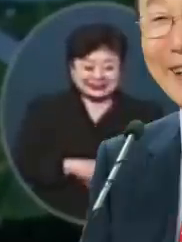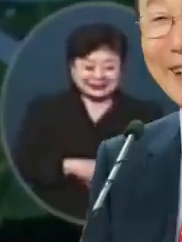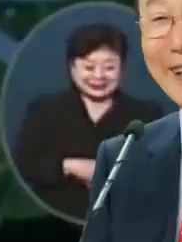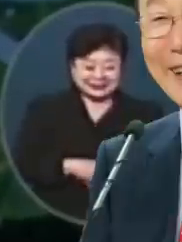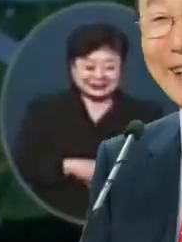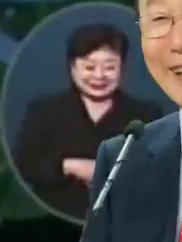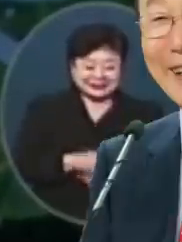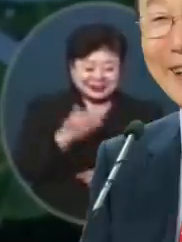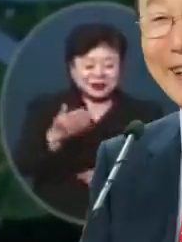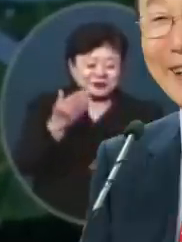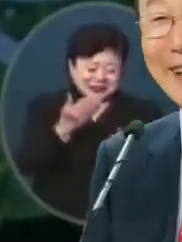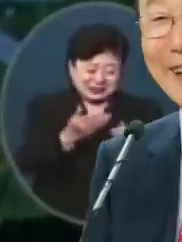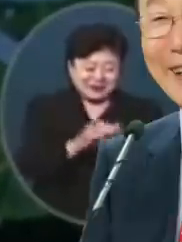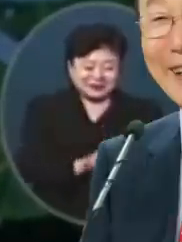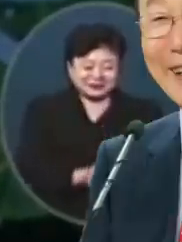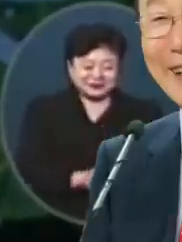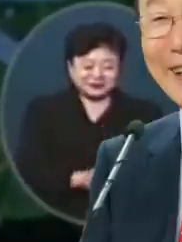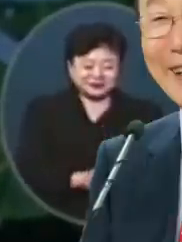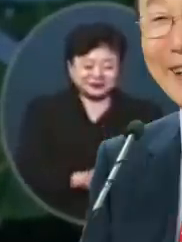여러분께서